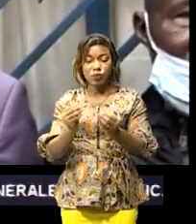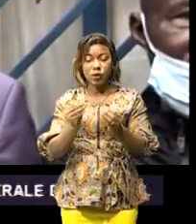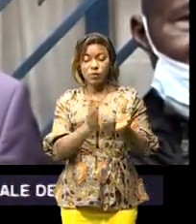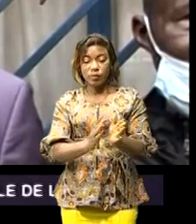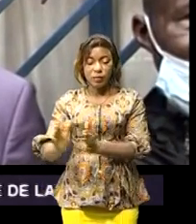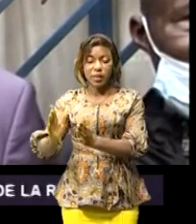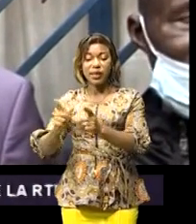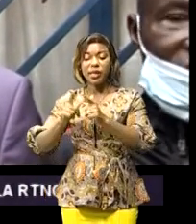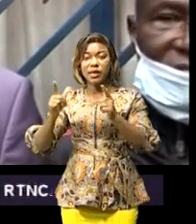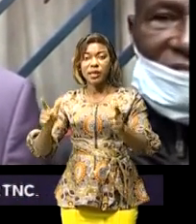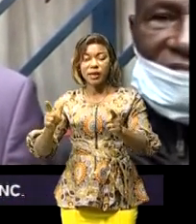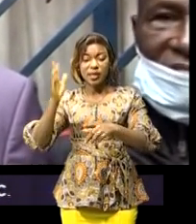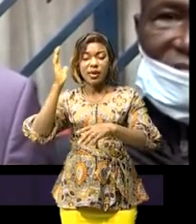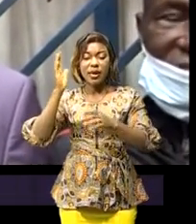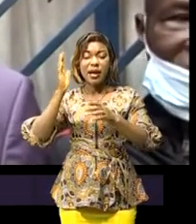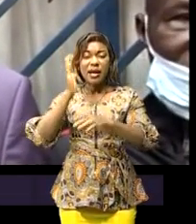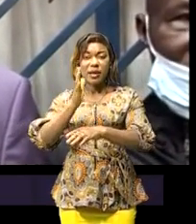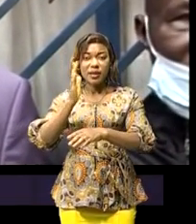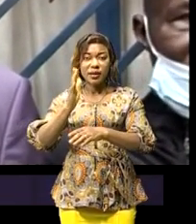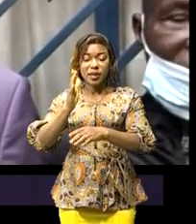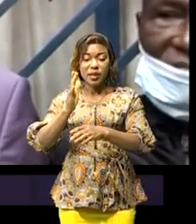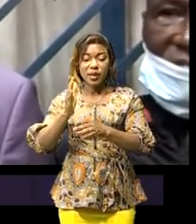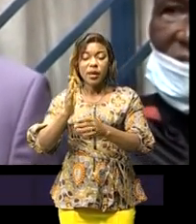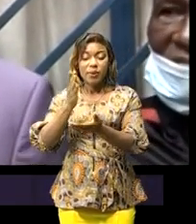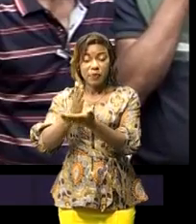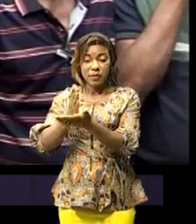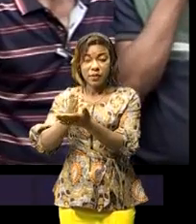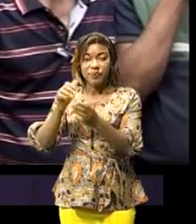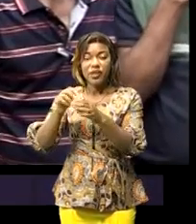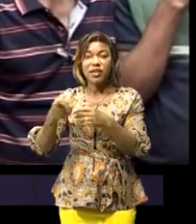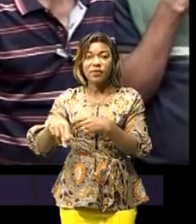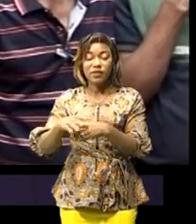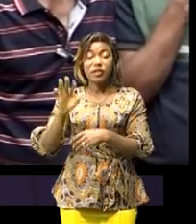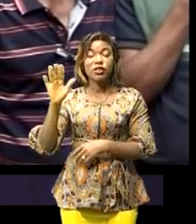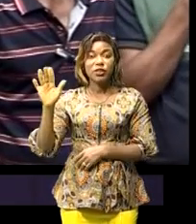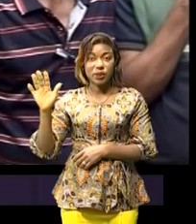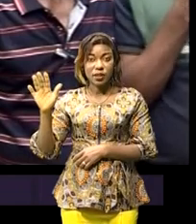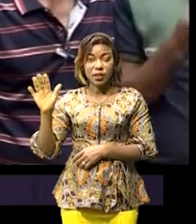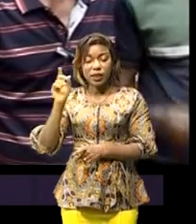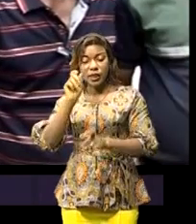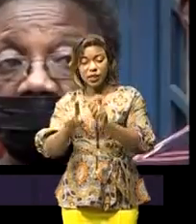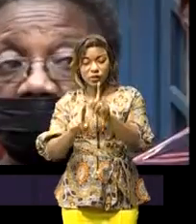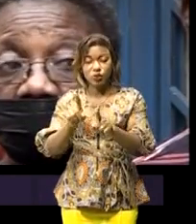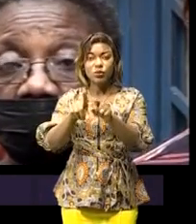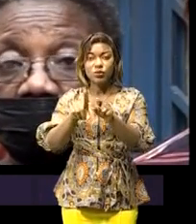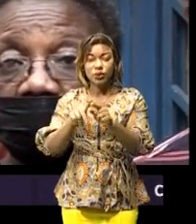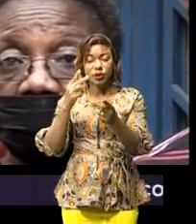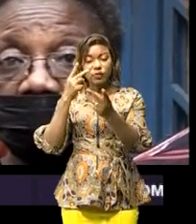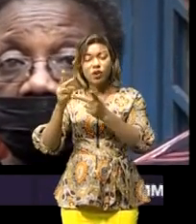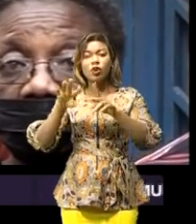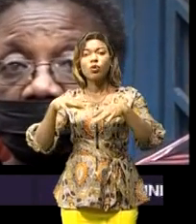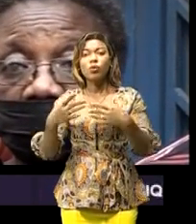la grande manifestation prévue incessamment dans la ville-province Kinshasa. C'était question aussi de voir